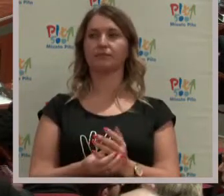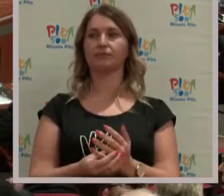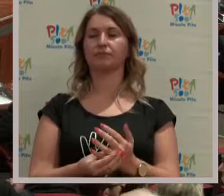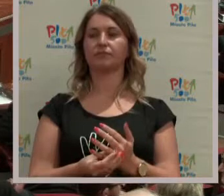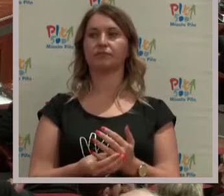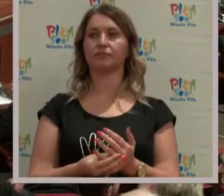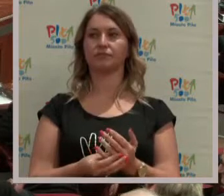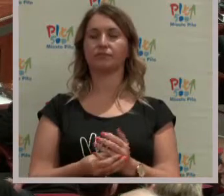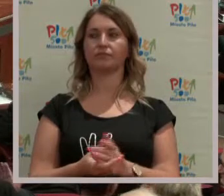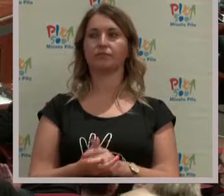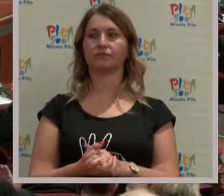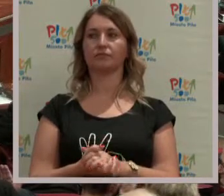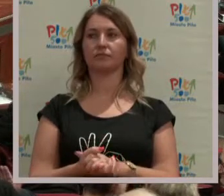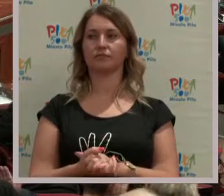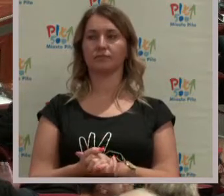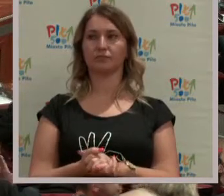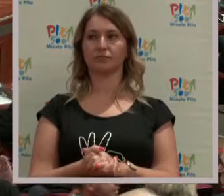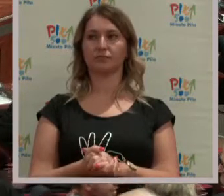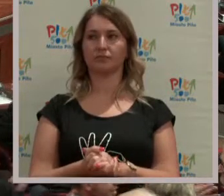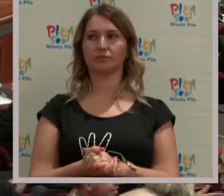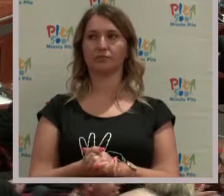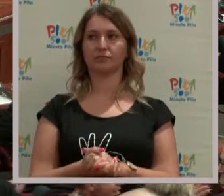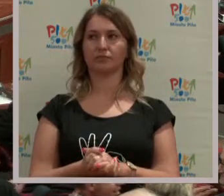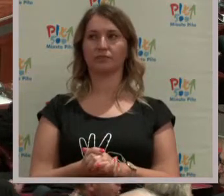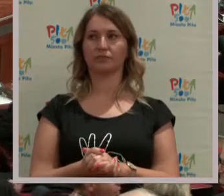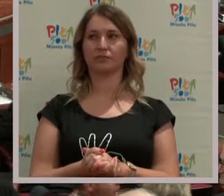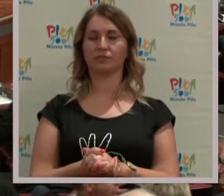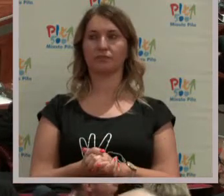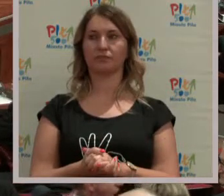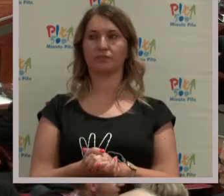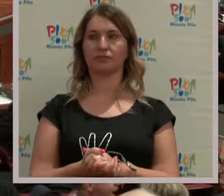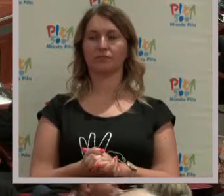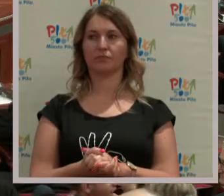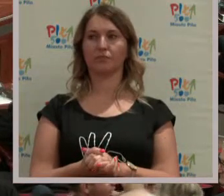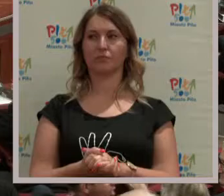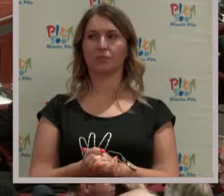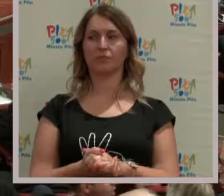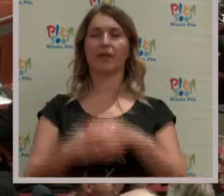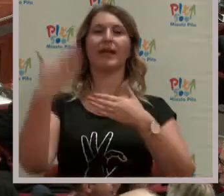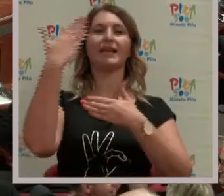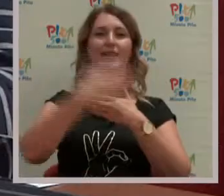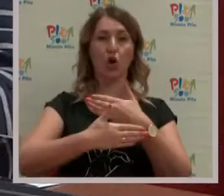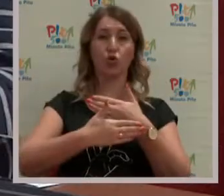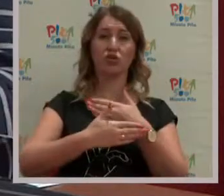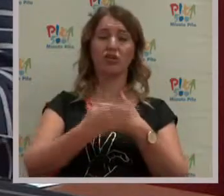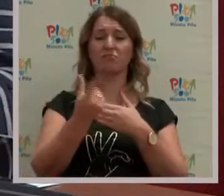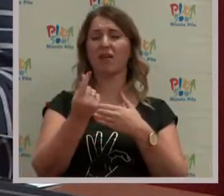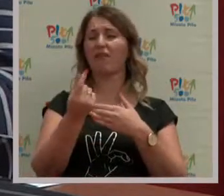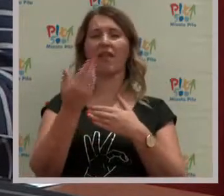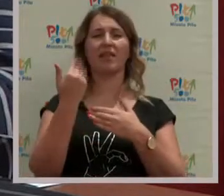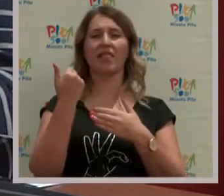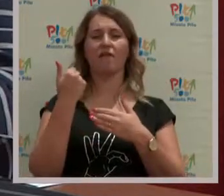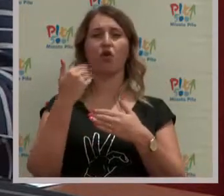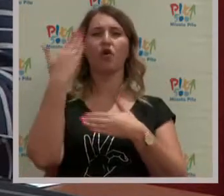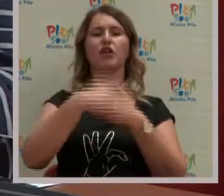odszkodowania od gruntów pozyskanych na podbudowę tej ulicy dopiero zakończyły się w związku z tym stosowne